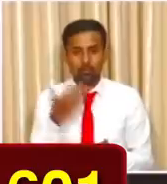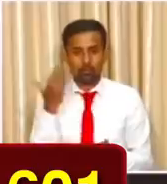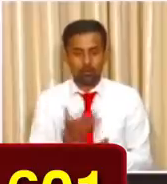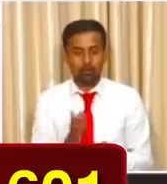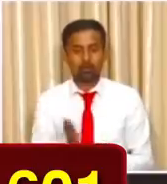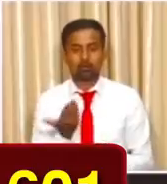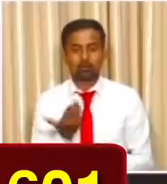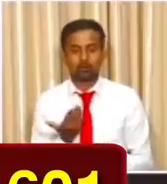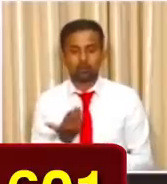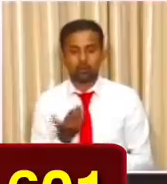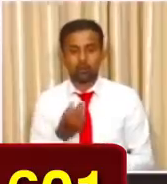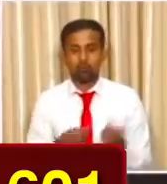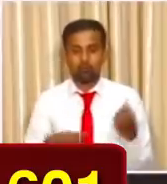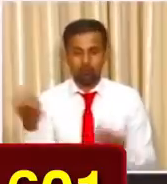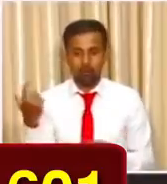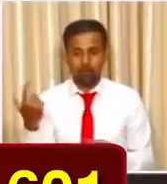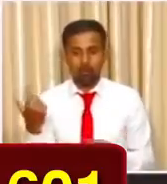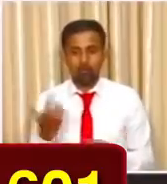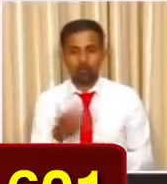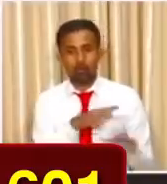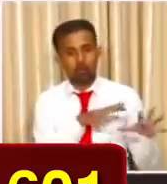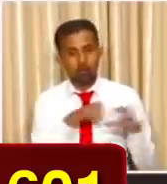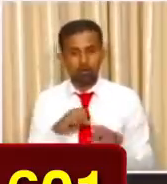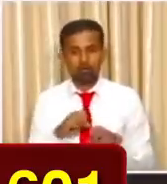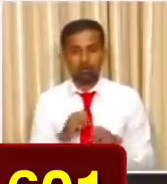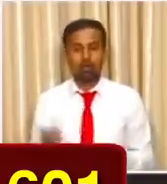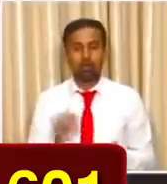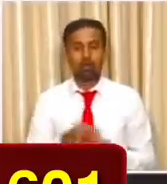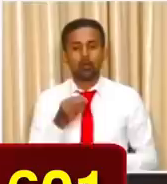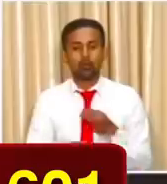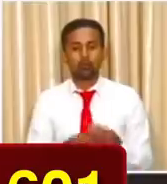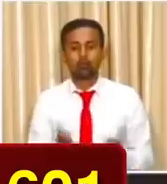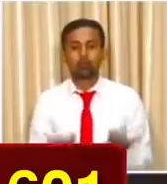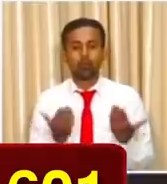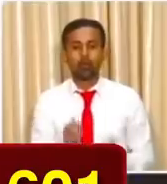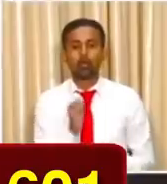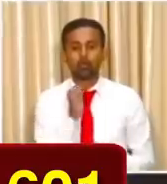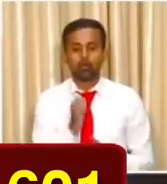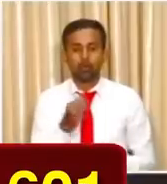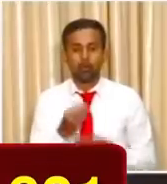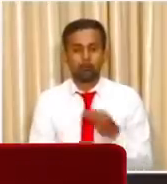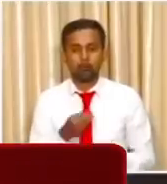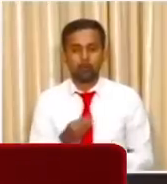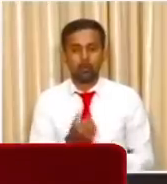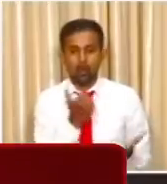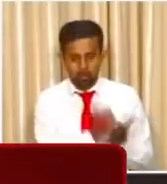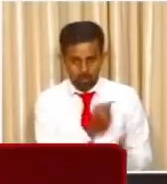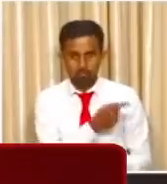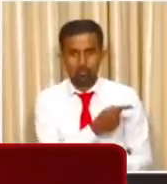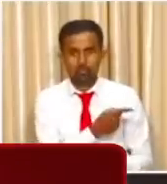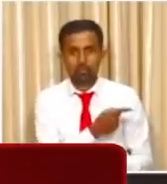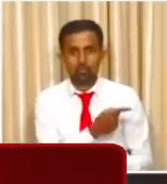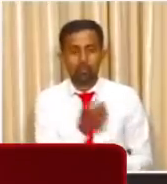හේතු කොටගෙන ඒ වෙන්දේසි කිරීමට භාජනය වෙනවා නම් නැවත කොහොමද ව්‍යාපාරයට පණ පොවන්නේ? ව්‍යාපාර කරන්න ඕන බැංකුවද එතකොට?